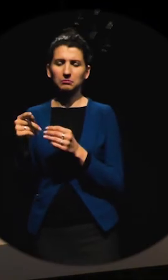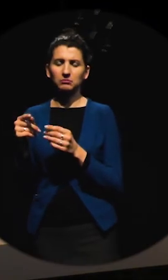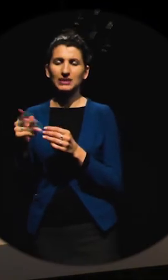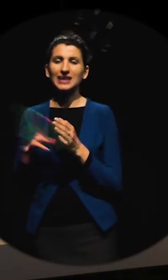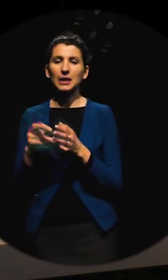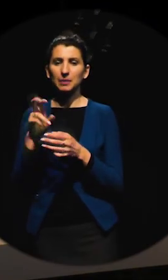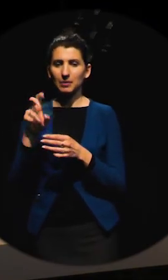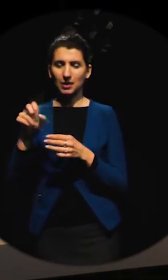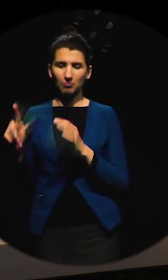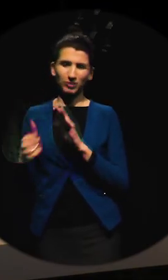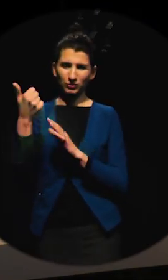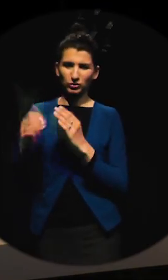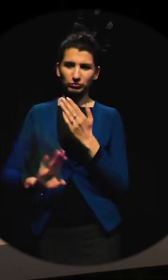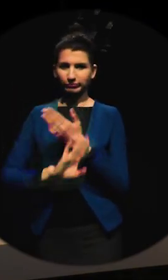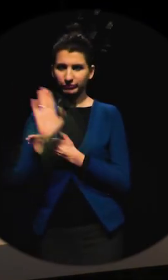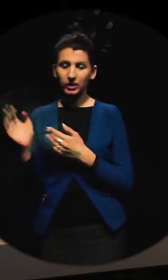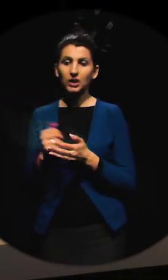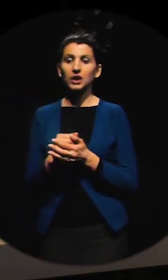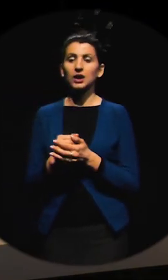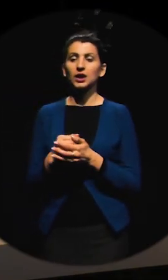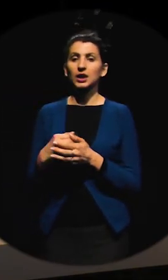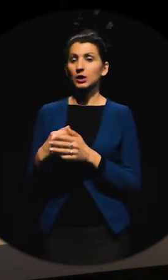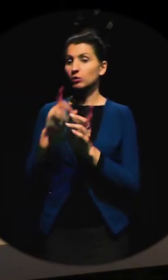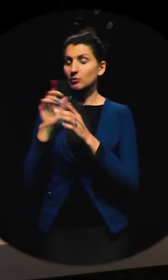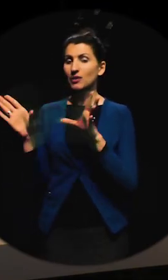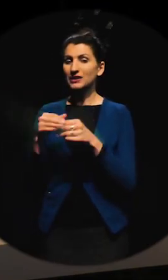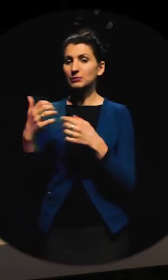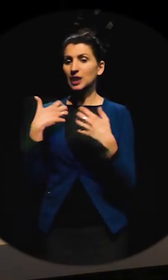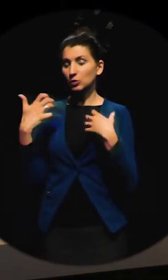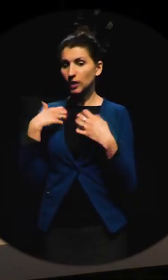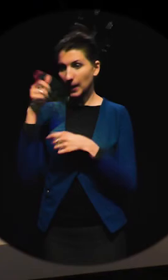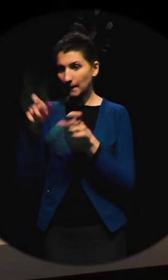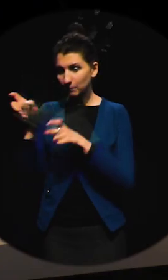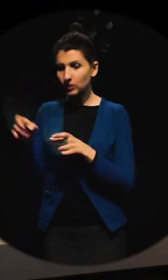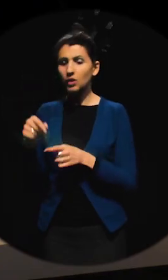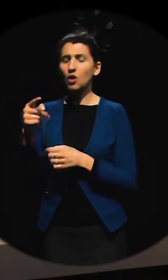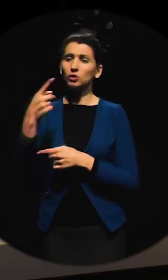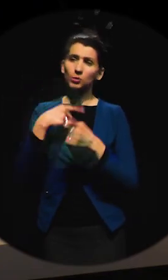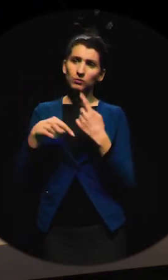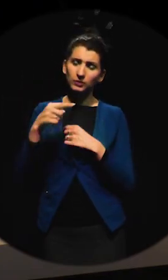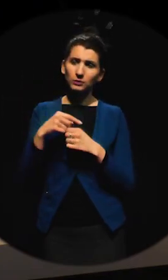Teatru 21 i to było naprawdę poruszające. Powiedział, że